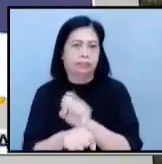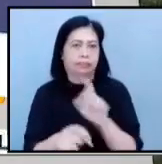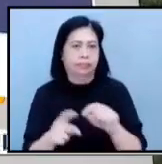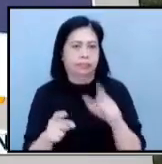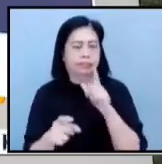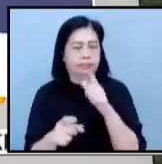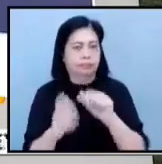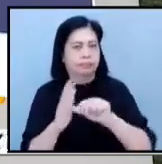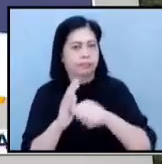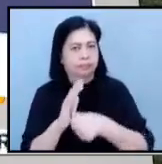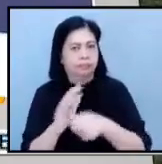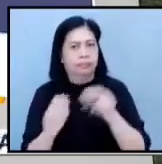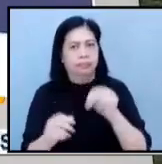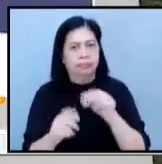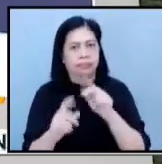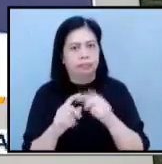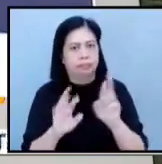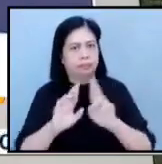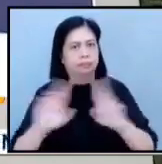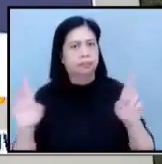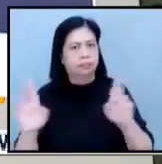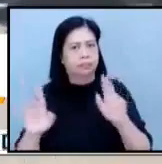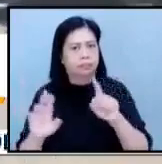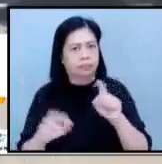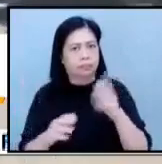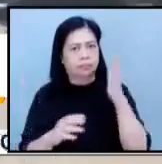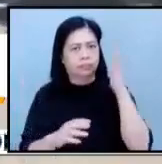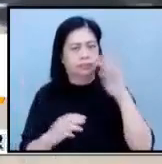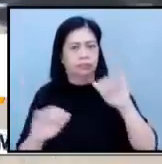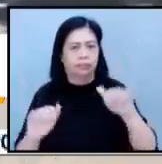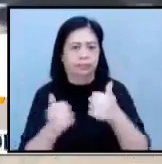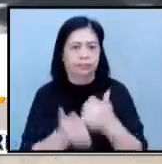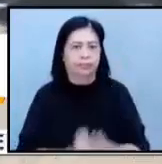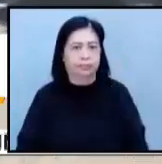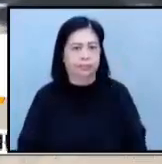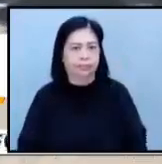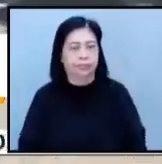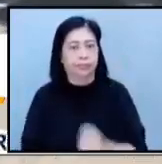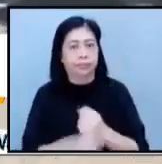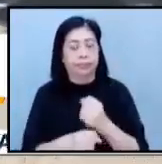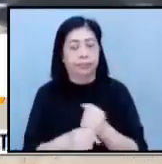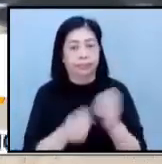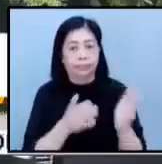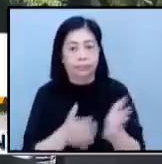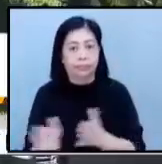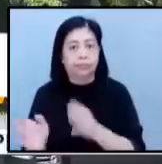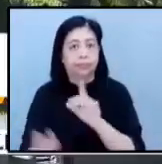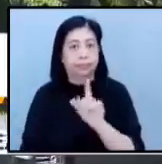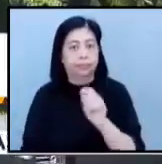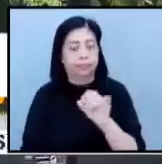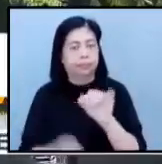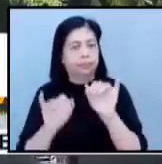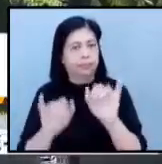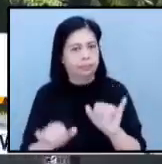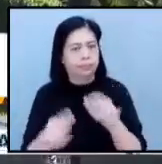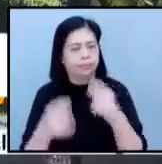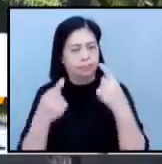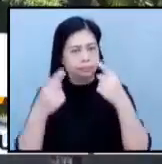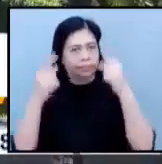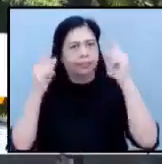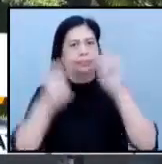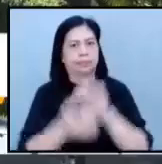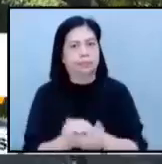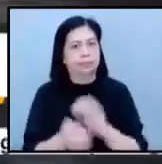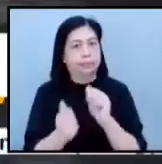ang pangailangang maging handa sa mga darating na hamon. Nagbalangkas sa mga plano ang ahensya para mapanatili itong matagumpay. Kabilang